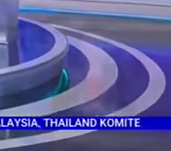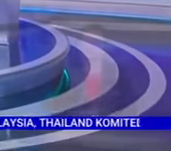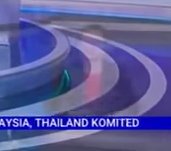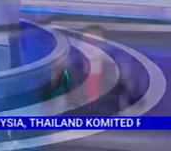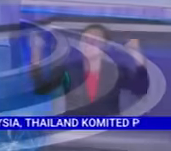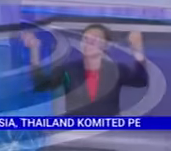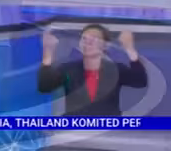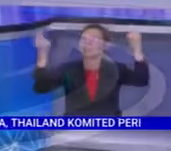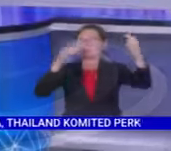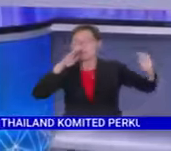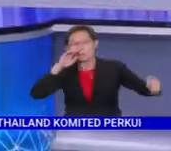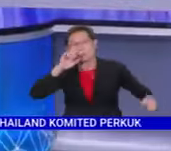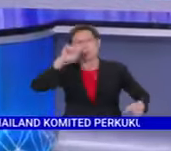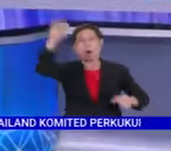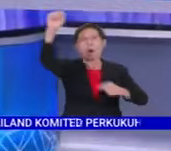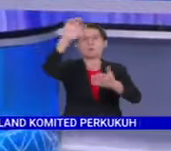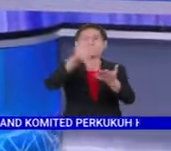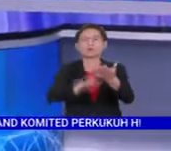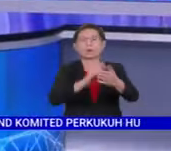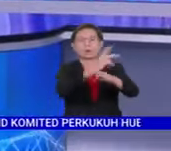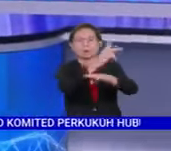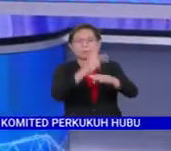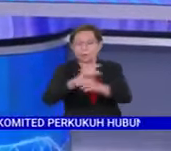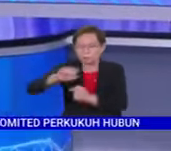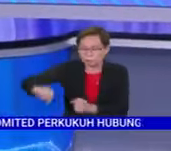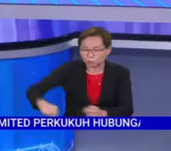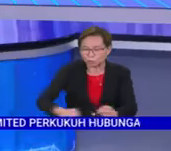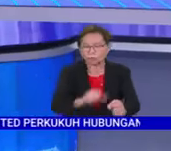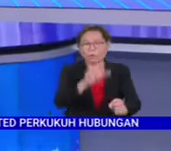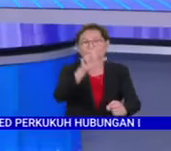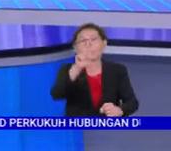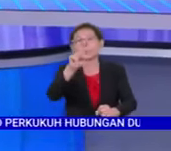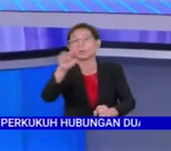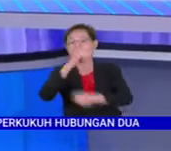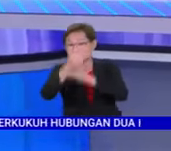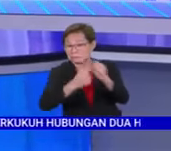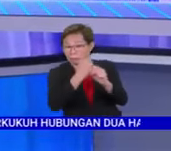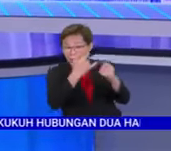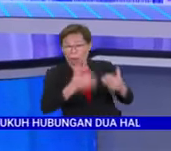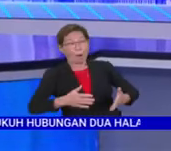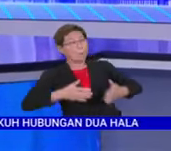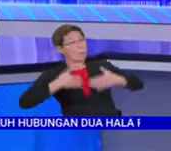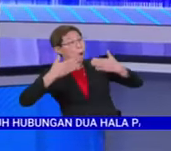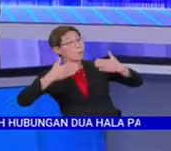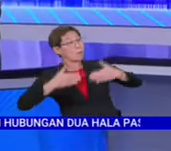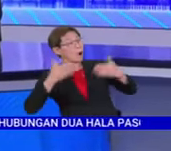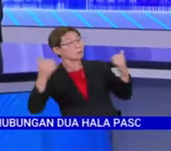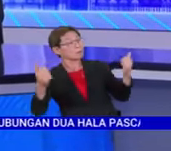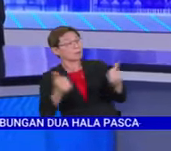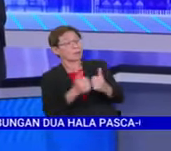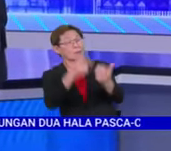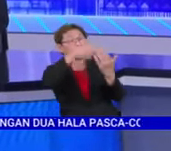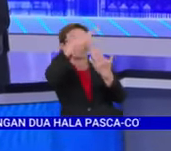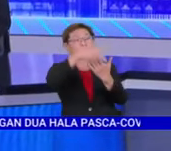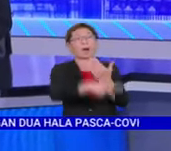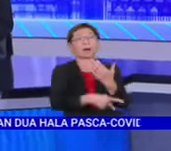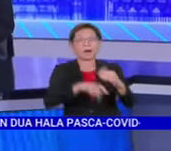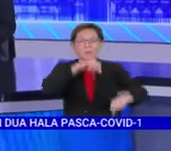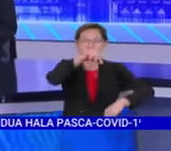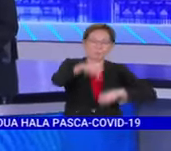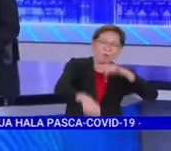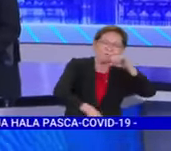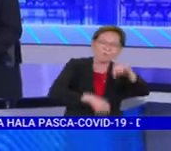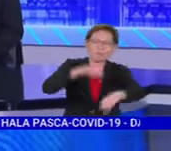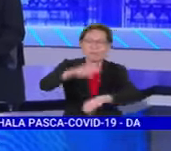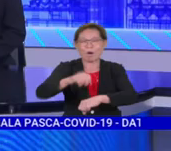sambutan kemerdekaan di Sekolah Kebangsaan Sungai Lui tahun ini yang juga dimeriahkan dengan program Kayuhan